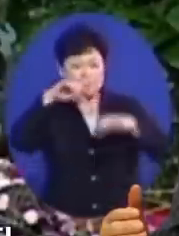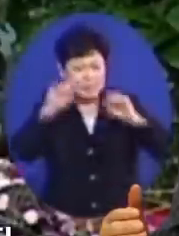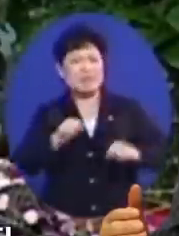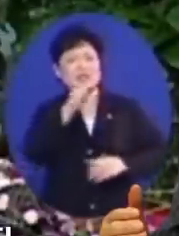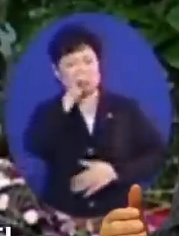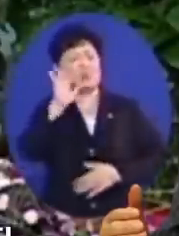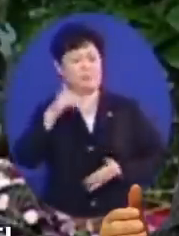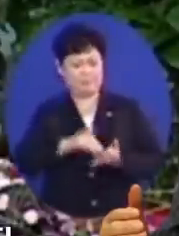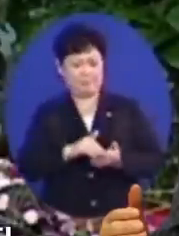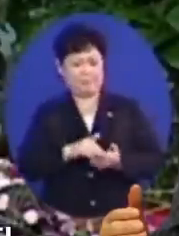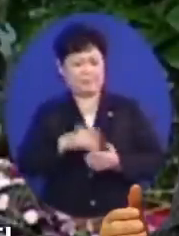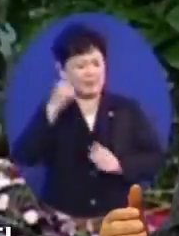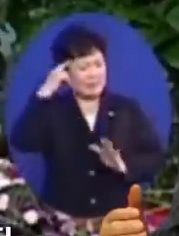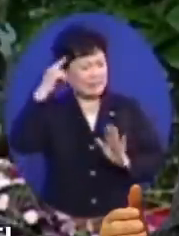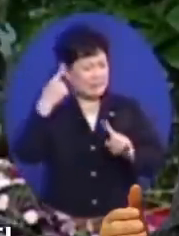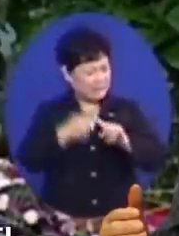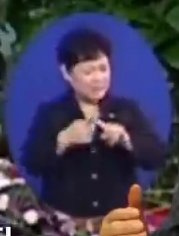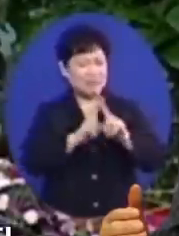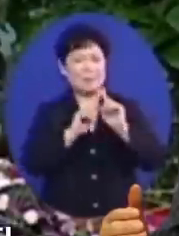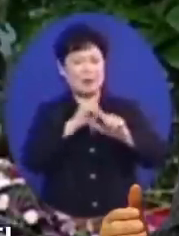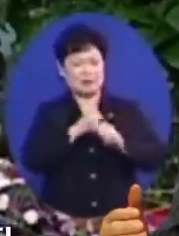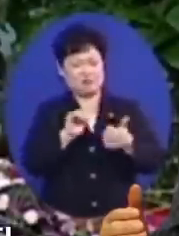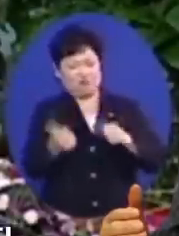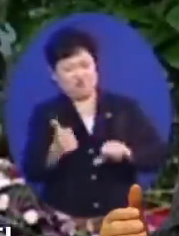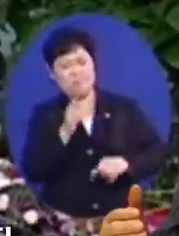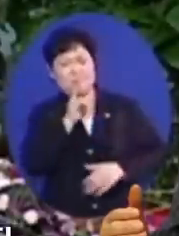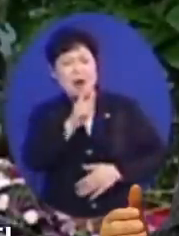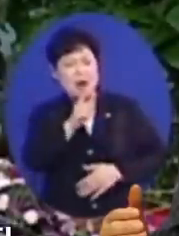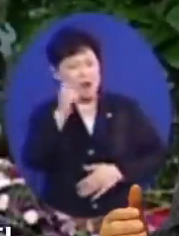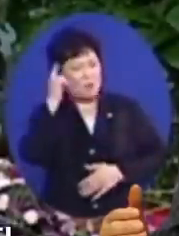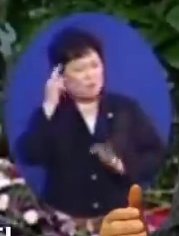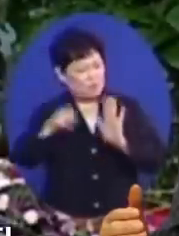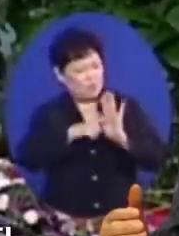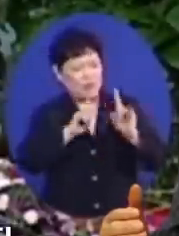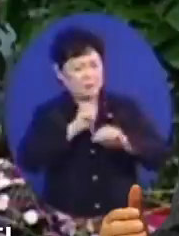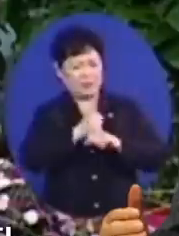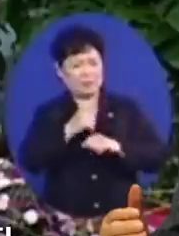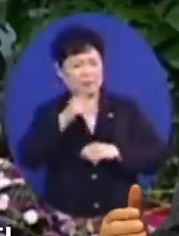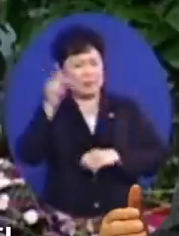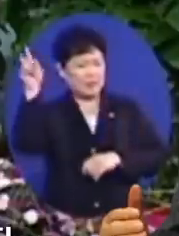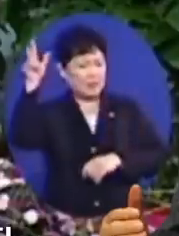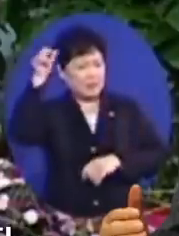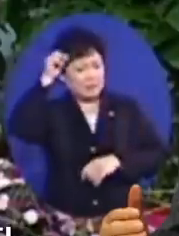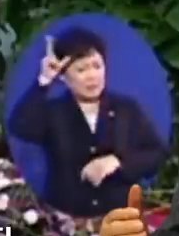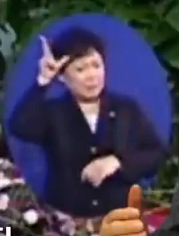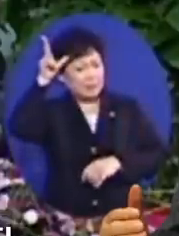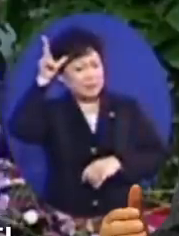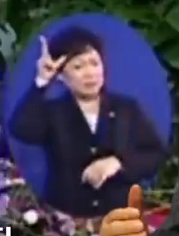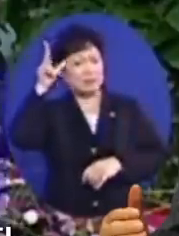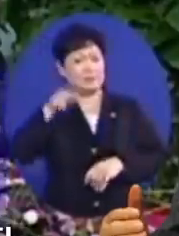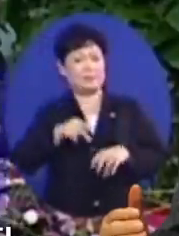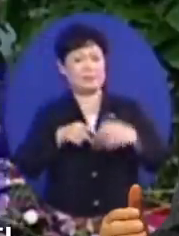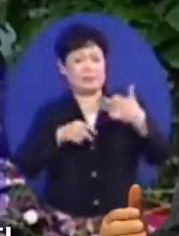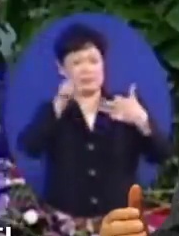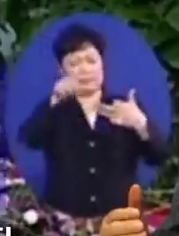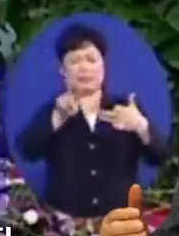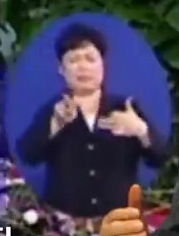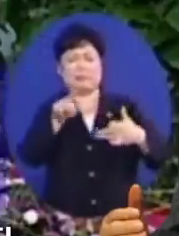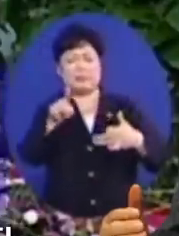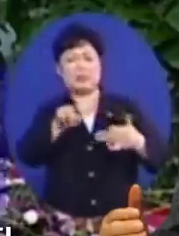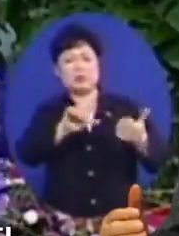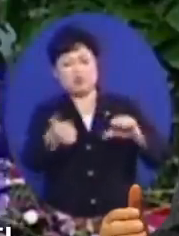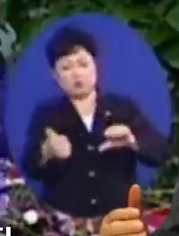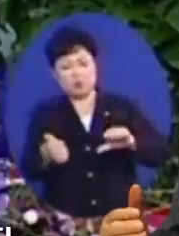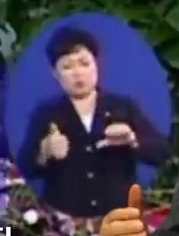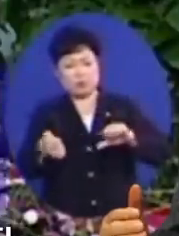것입니다. 긍정적인 말을 해야 되지 죽은 말을 하면 안 되는 것입니다. 잠언서 18장 21절에 죽고 사는 것이 혀에